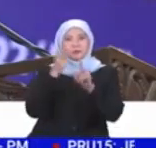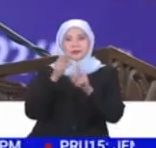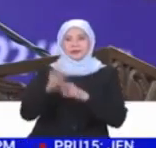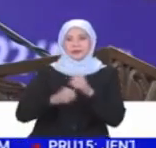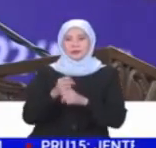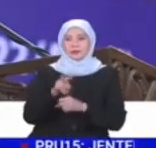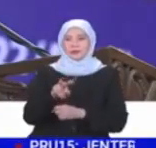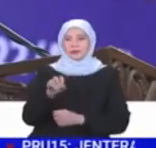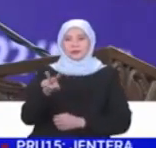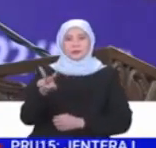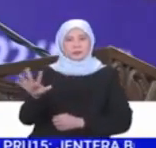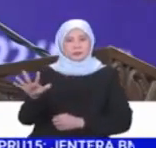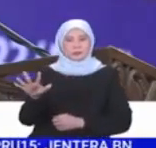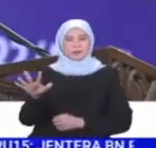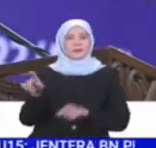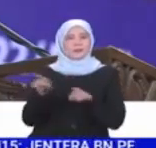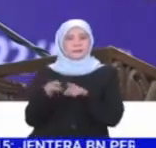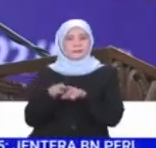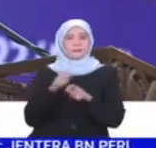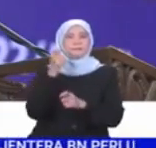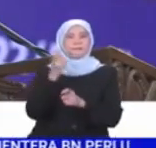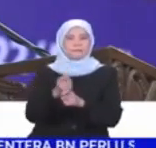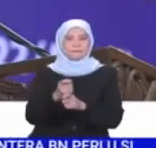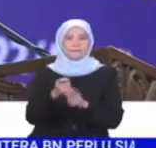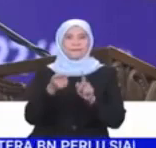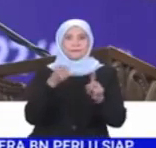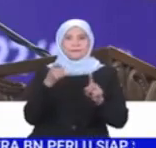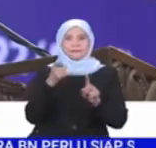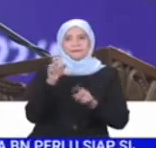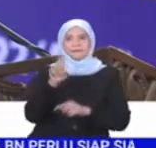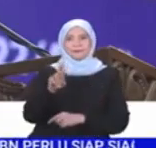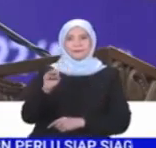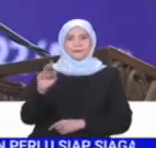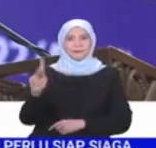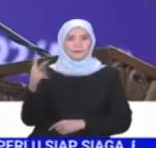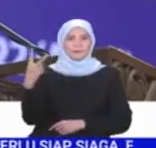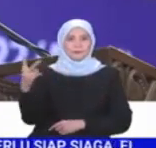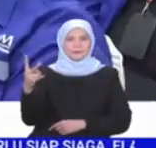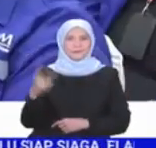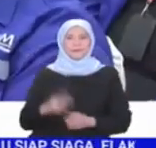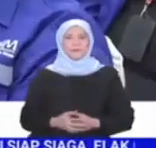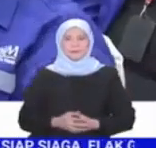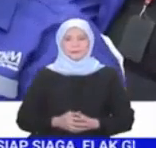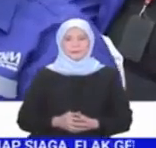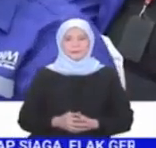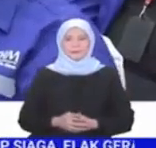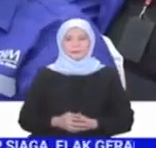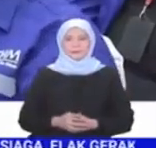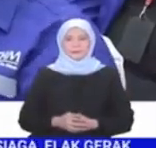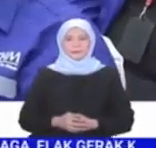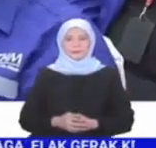2025 seperti yang telah ditetapkan di dalam rancangan Malaysia ke-12.